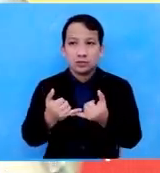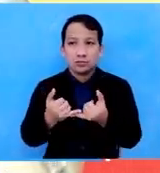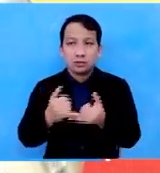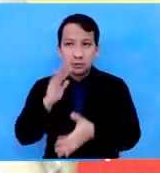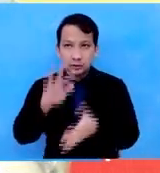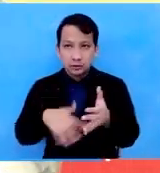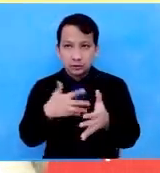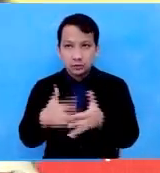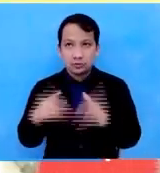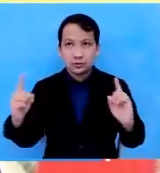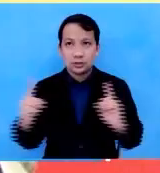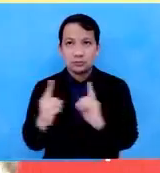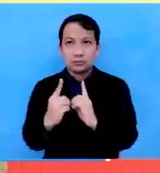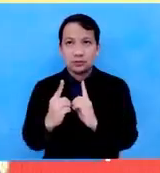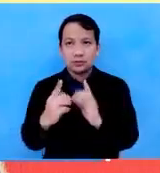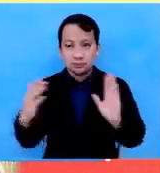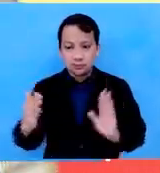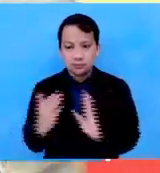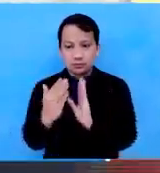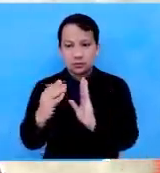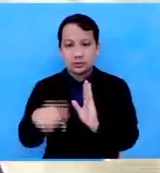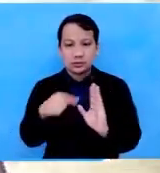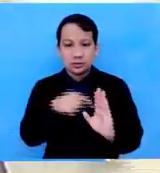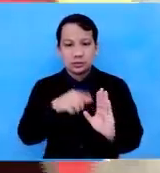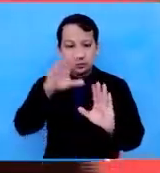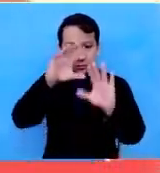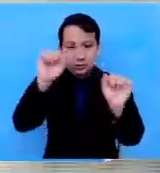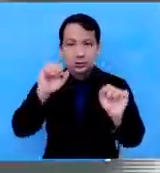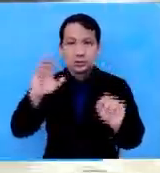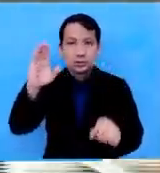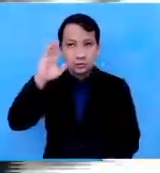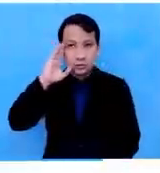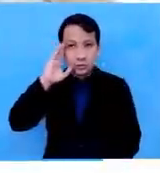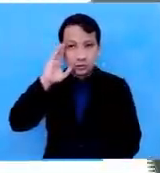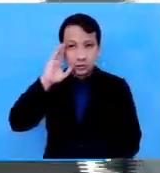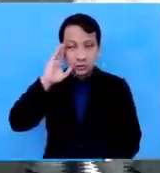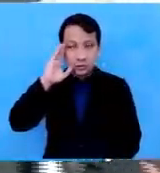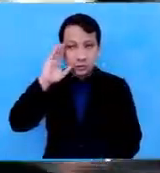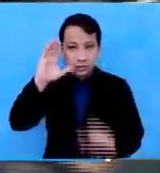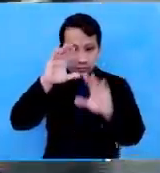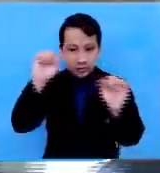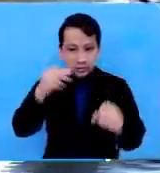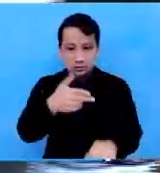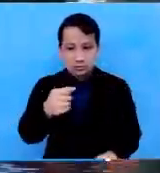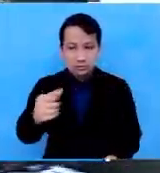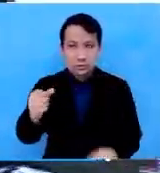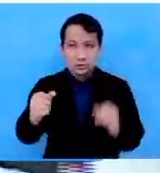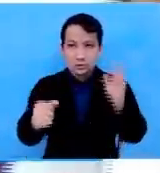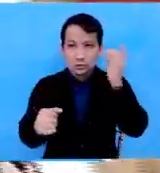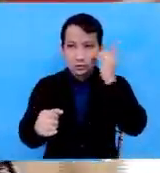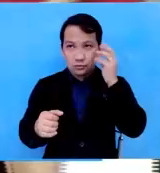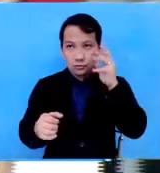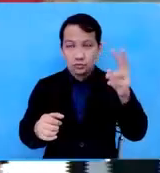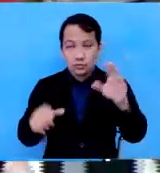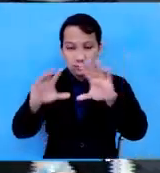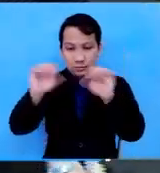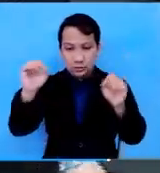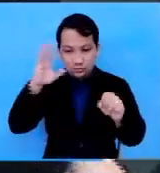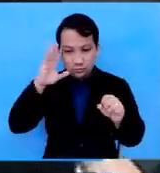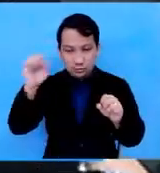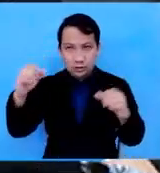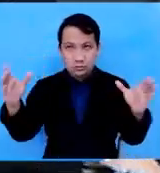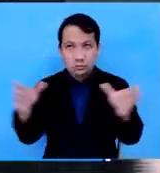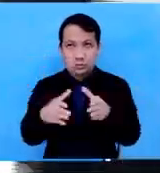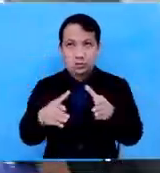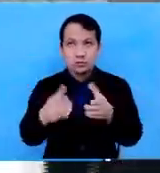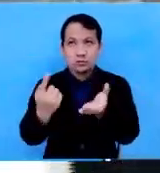sina Pangulong Marcos at Indonesian President Joko Widodo. Kabilang sa mga inaasahang pag-uusapan nila ang pagpapaiting ng bilateral